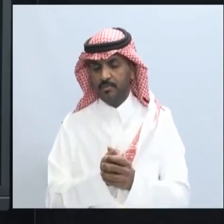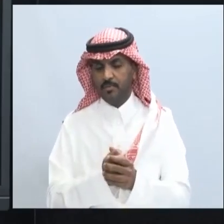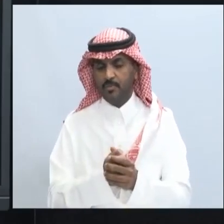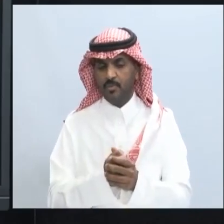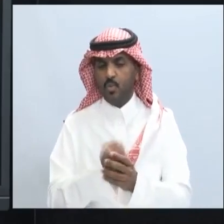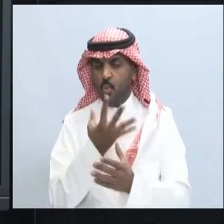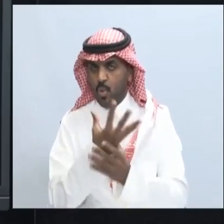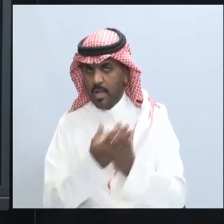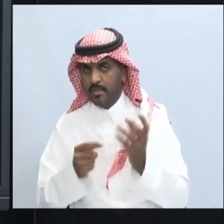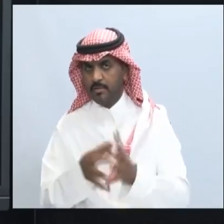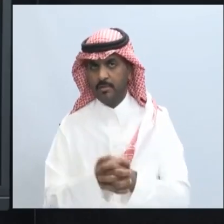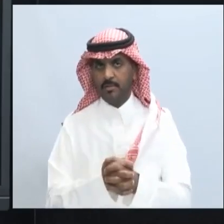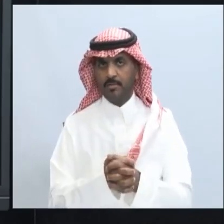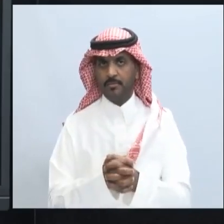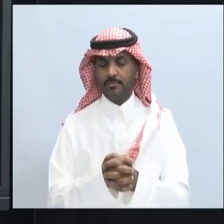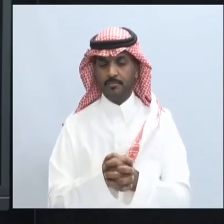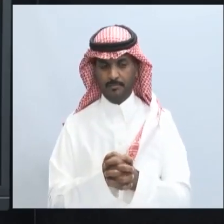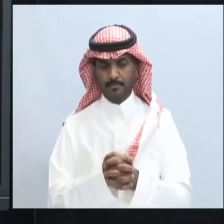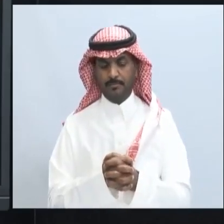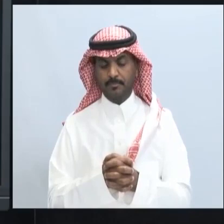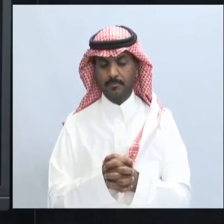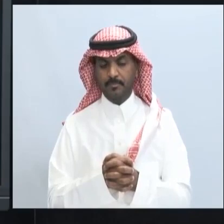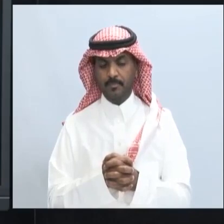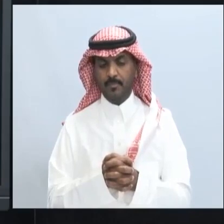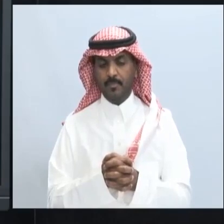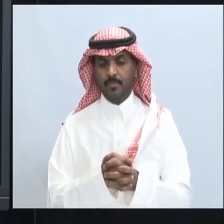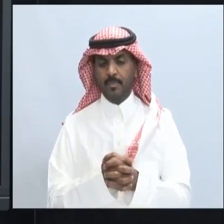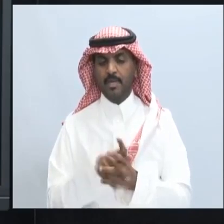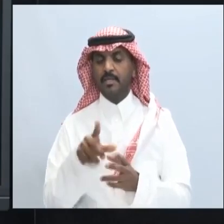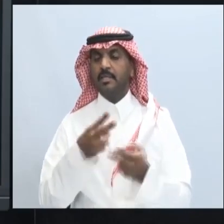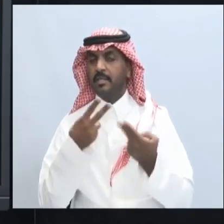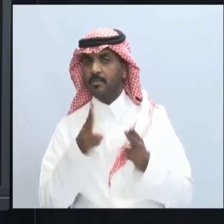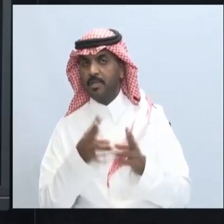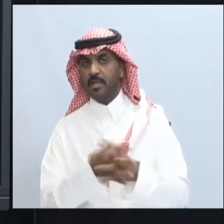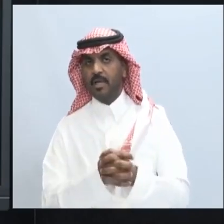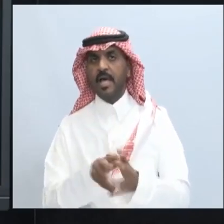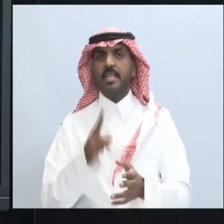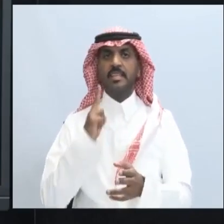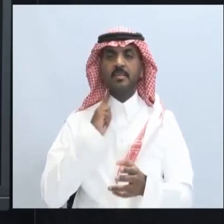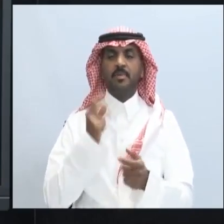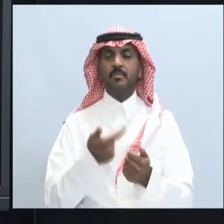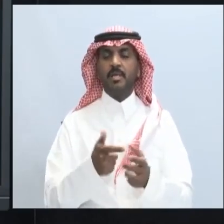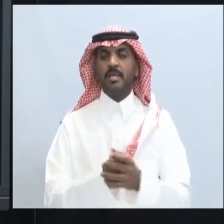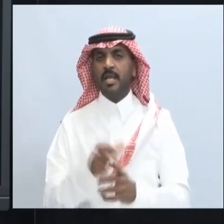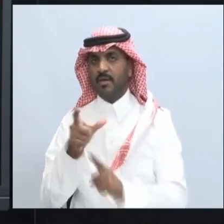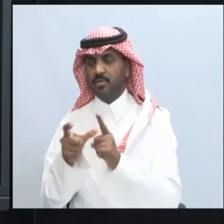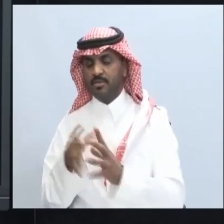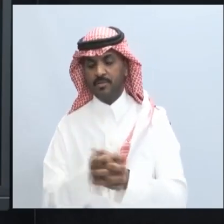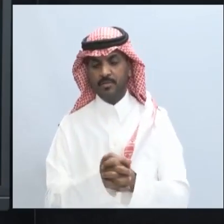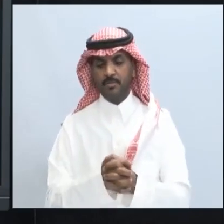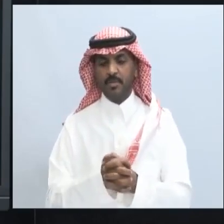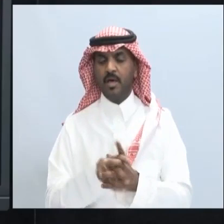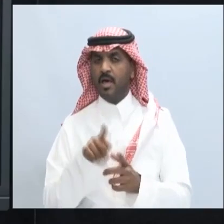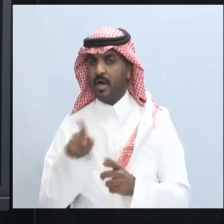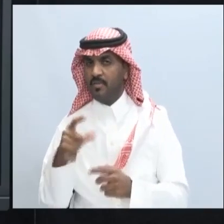حال ولادته في حال ولادته فاذا هذه تبدا هنا الذمه الماليه لهذا الشخص هذا